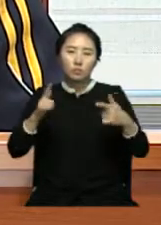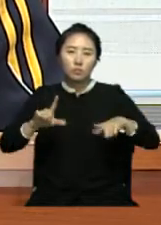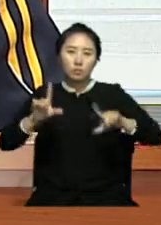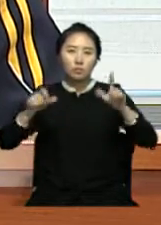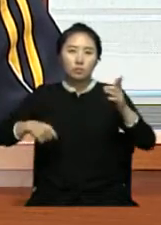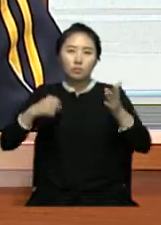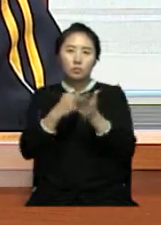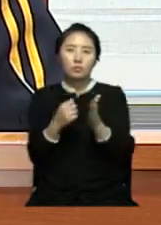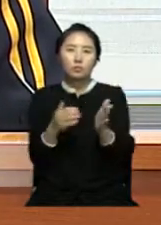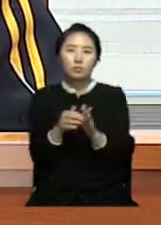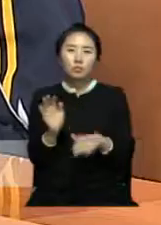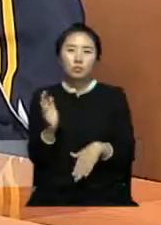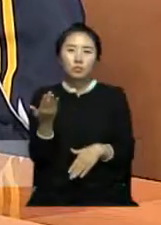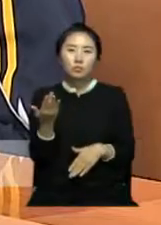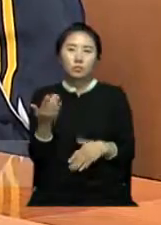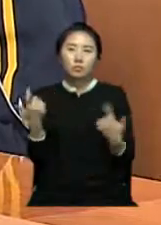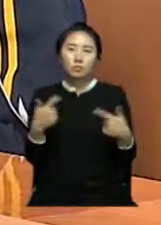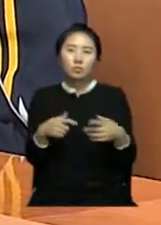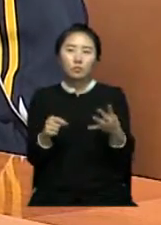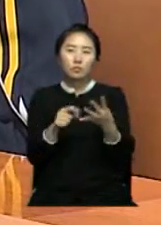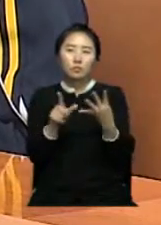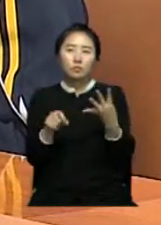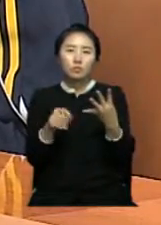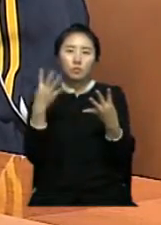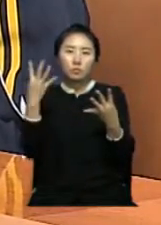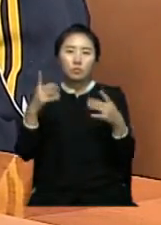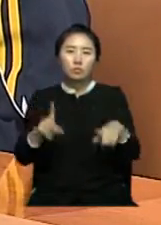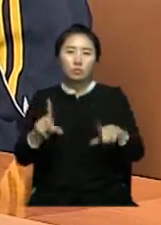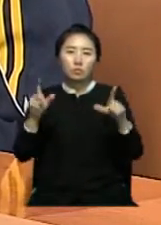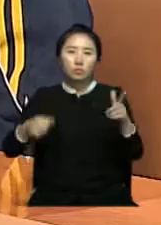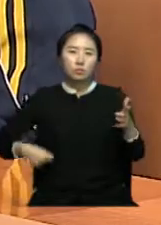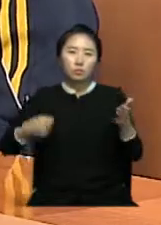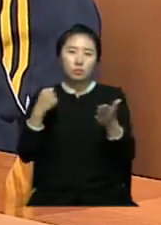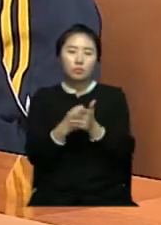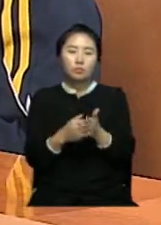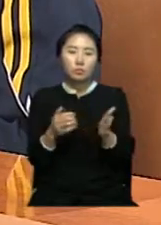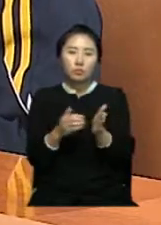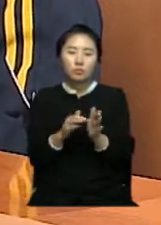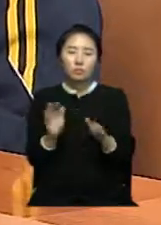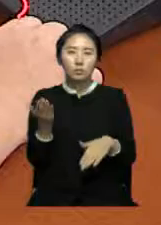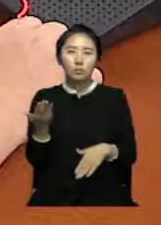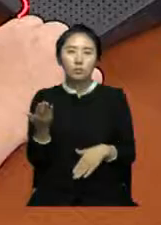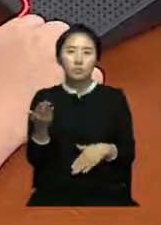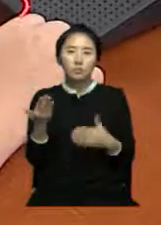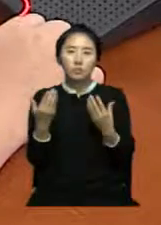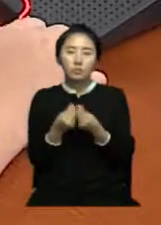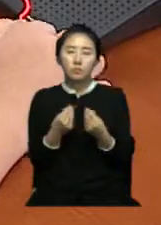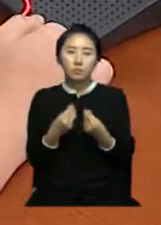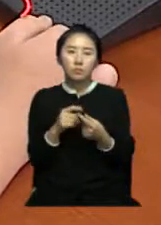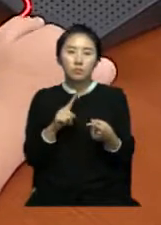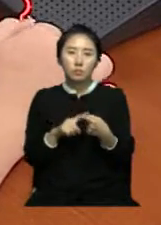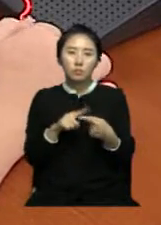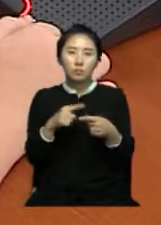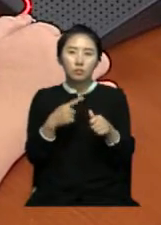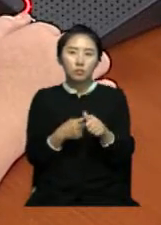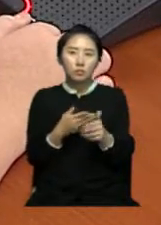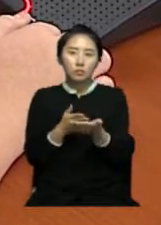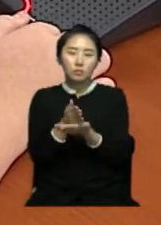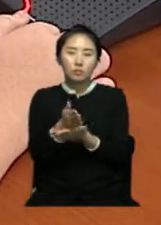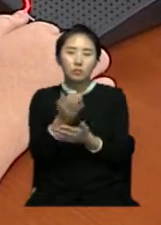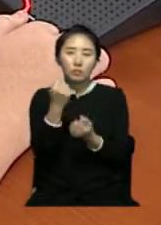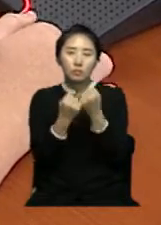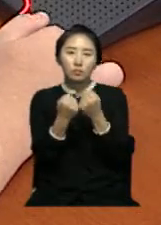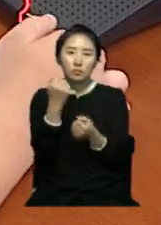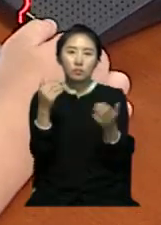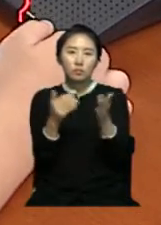조례안이 상정됩니다. 매년 4월 4일을 이 날로 지정하자는 겁니다. 이 조례안에 대한 환경과장의 제안 설명이